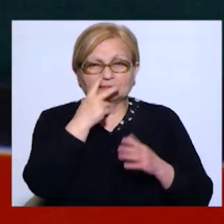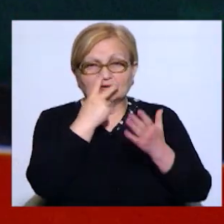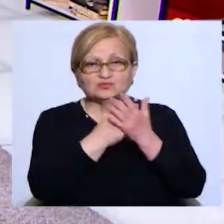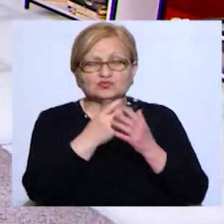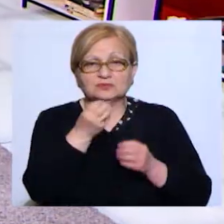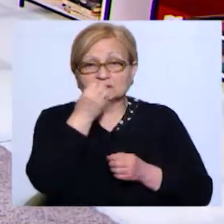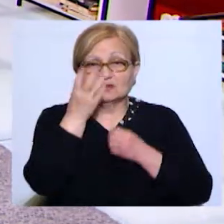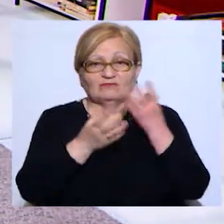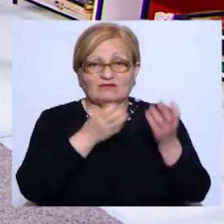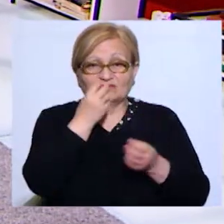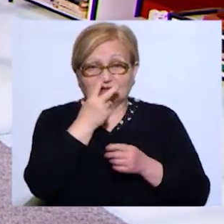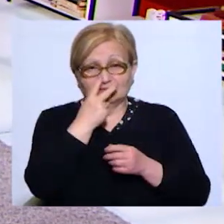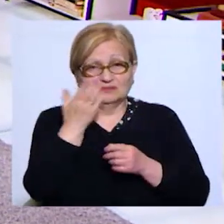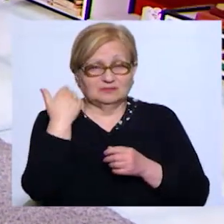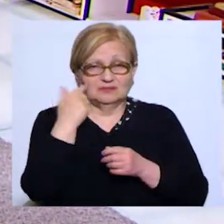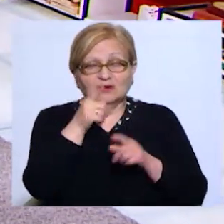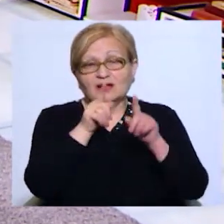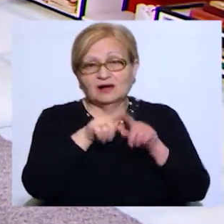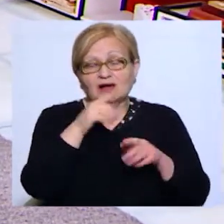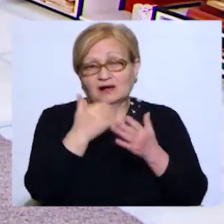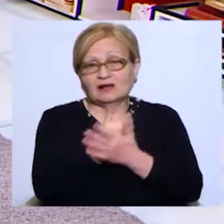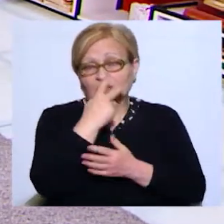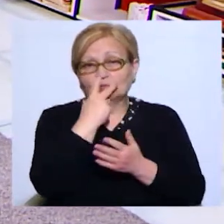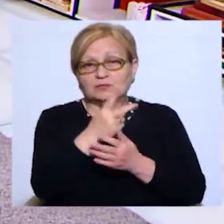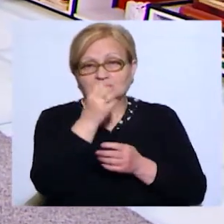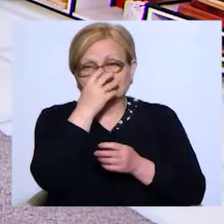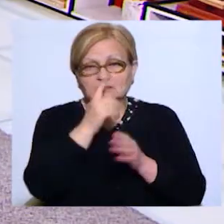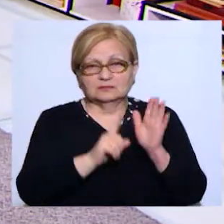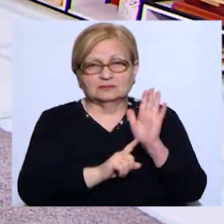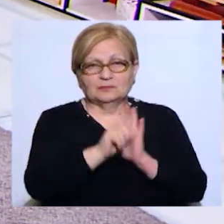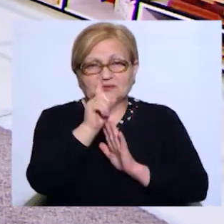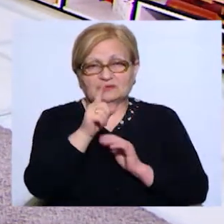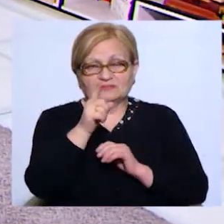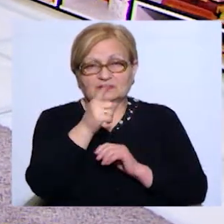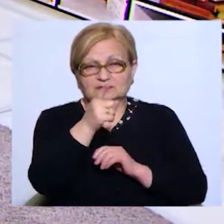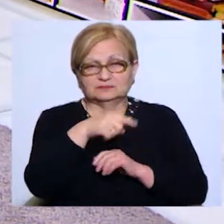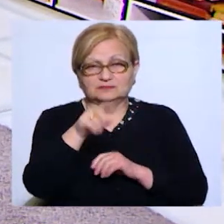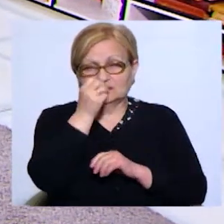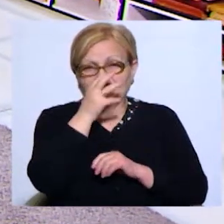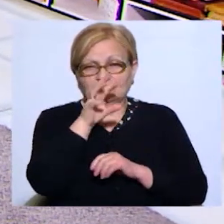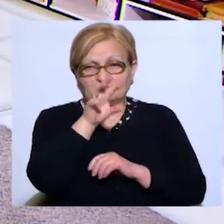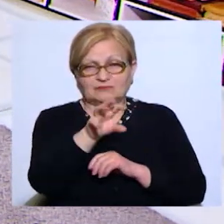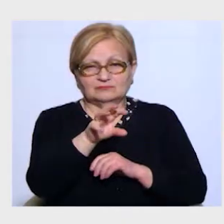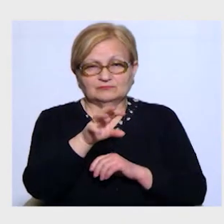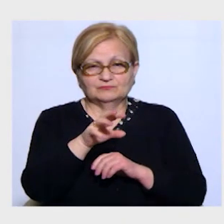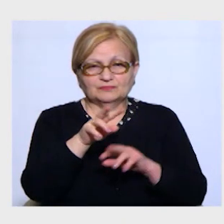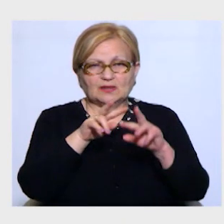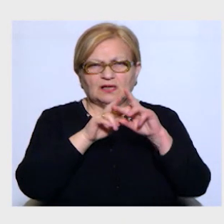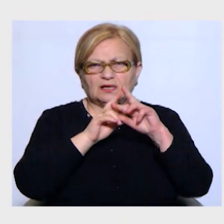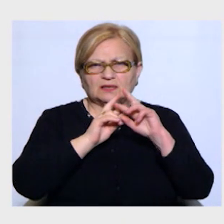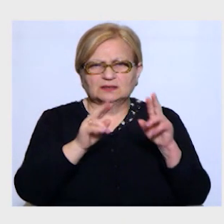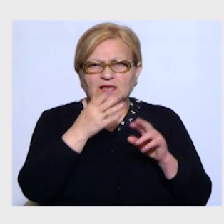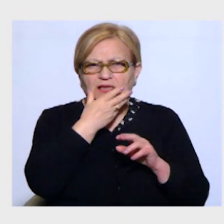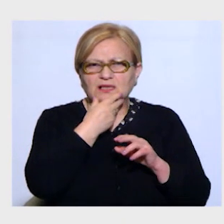ყვავილები და დღეს მინდა თავიდან შევხედოთ ამ ყვავილებს. ნახეთ, პირველ წრეში როცა არის ყვავილი, ესე თანაბრად და სიმეტრიულად